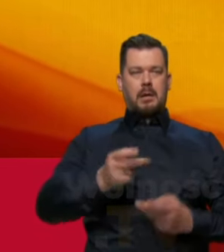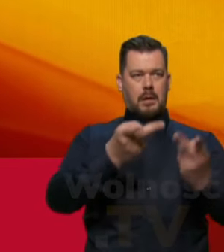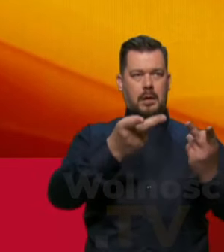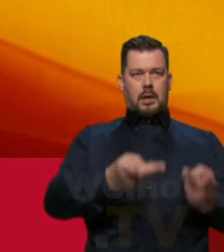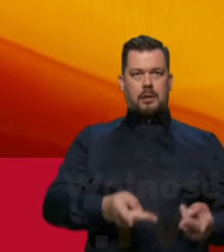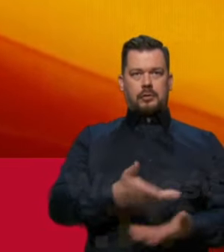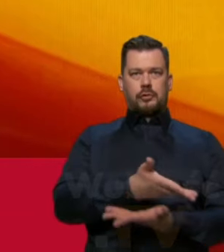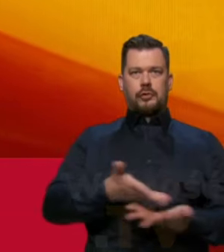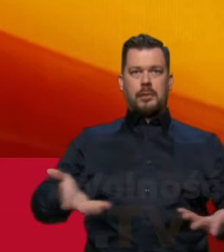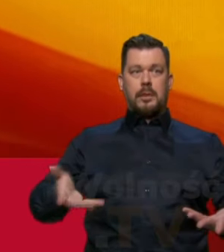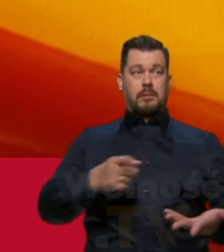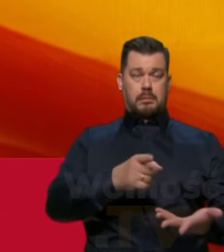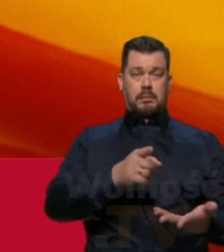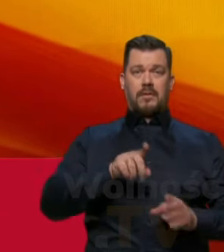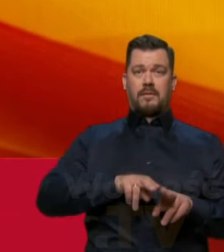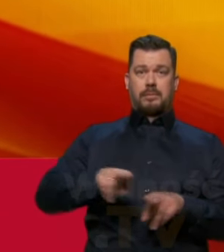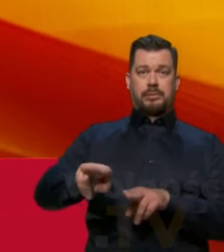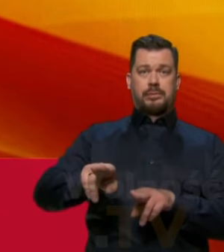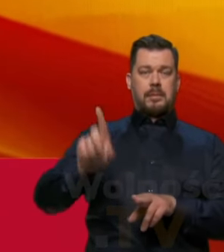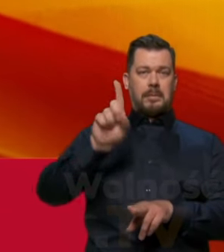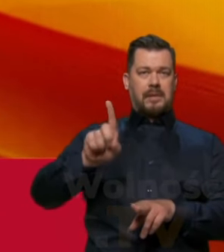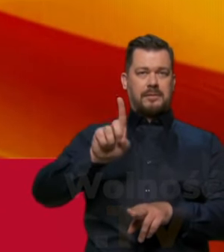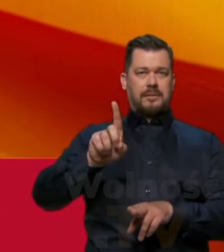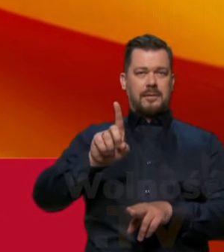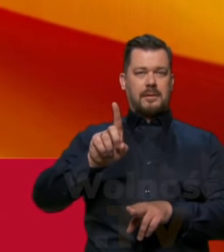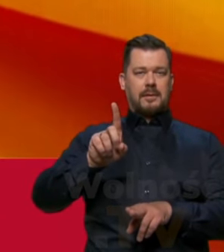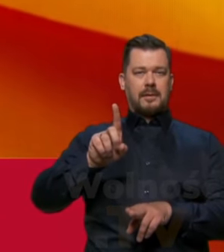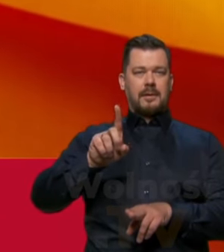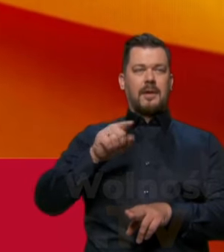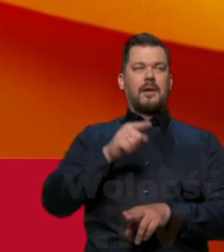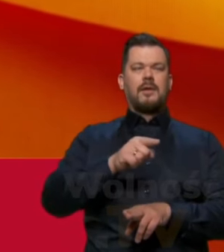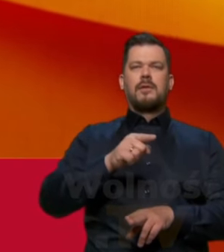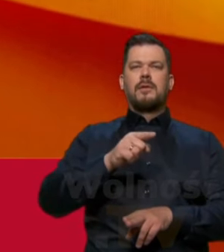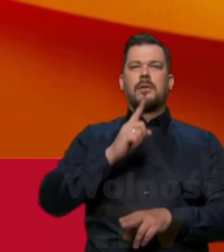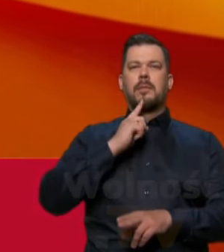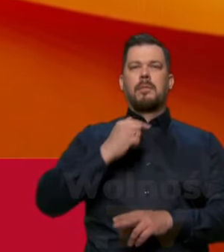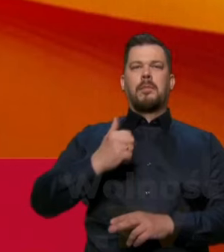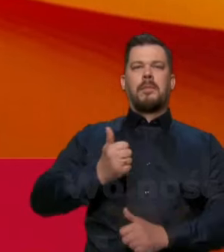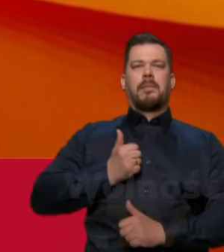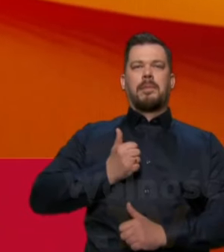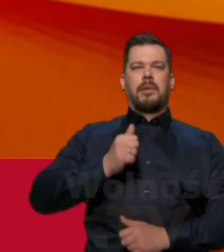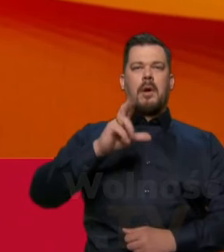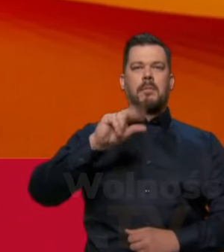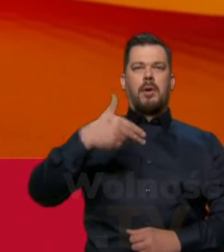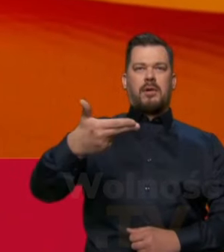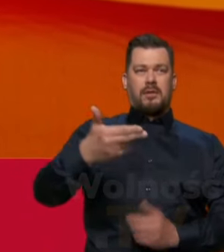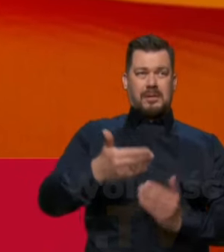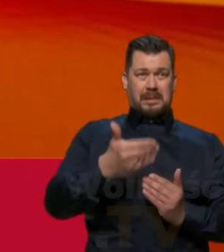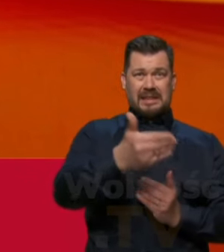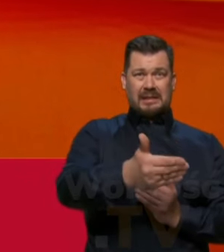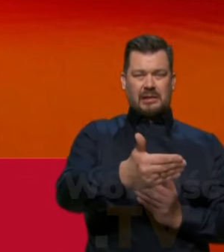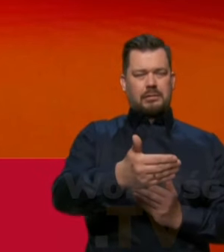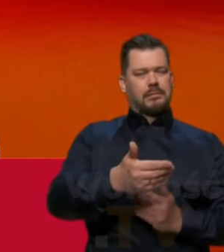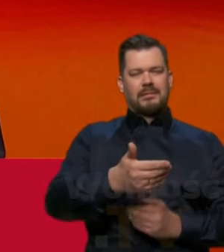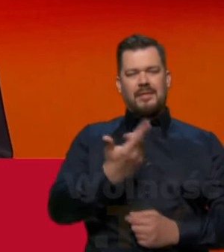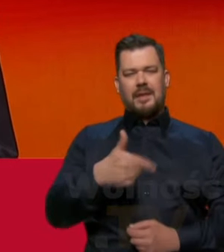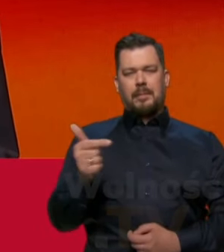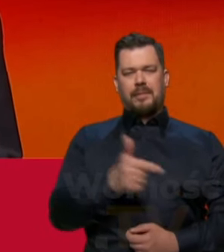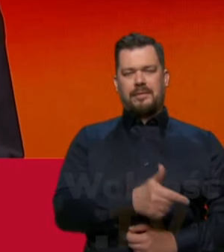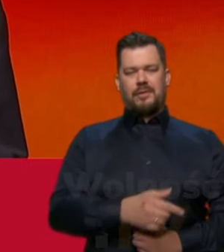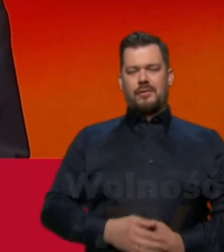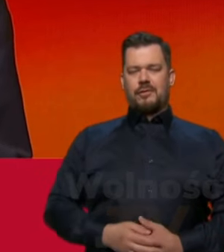w rękach Skarbu Państwa, na którym jest poligon. Poligon u bram Warszawy jest nieporozumieniem. Tam, proszę państwa,